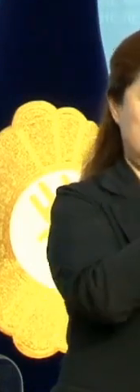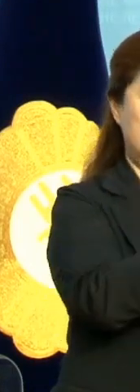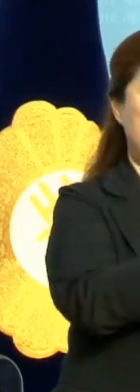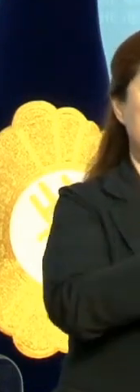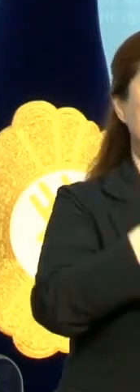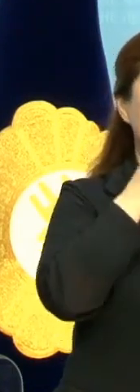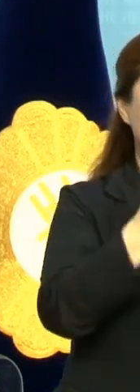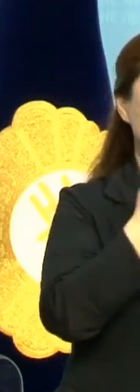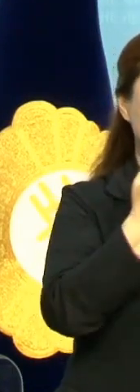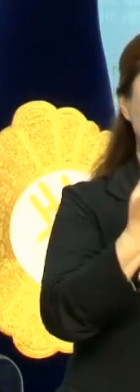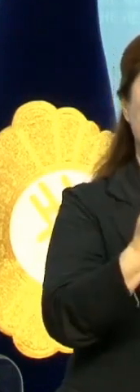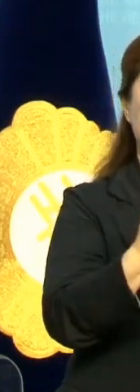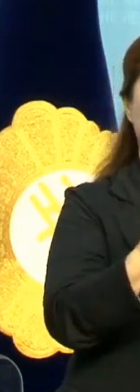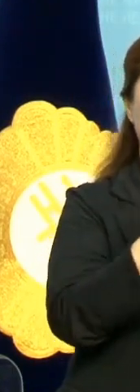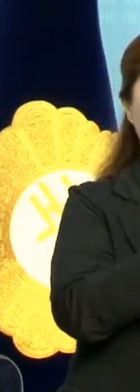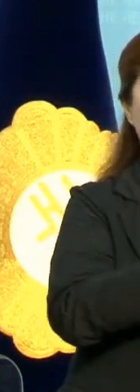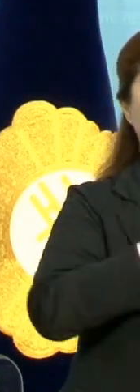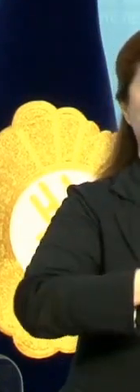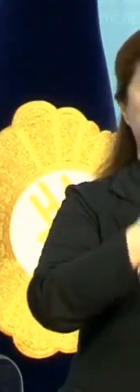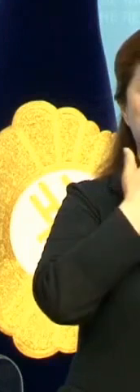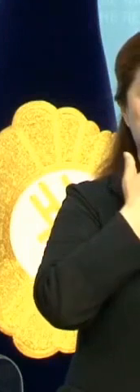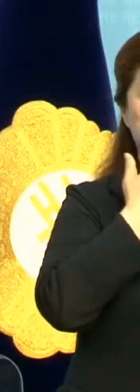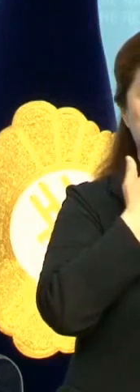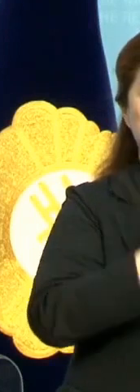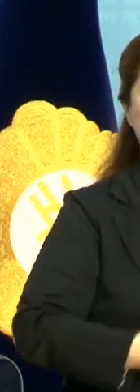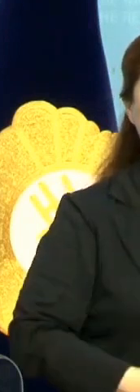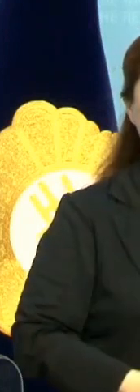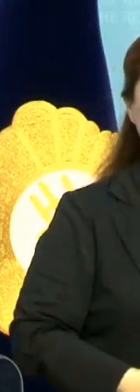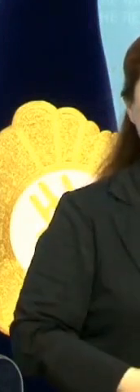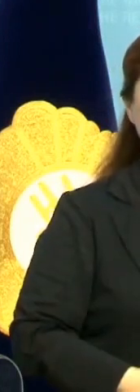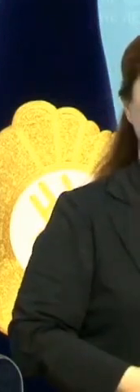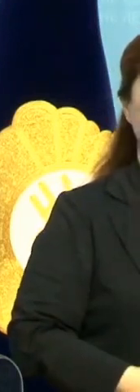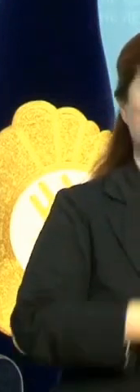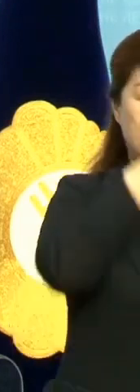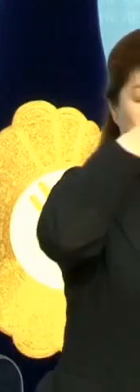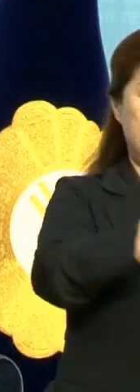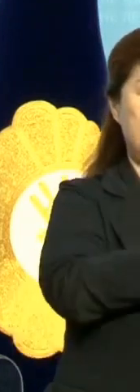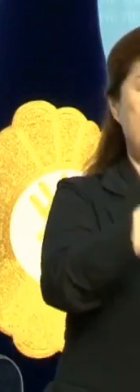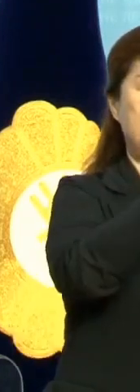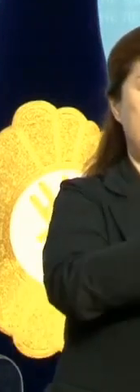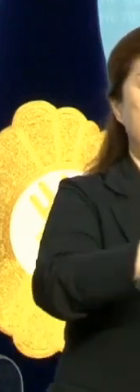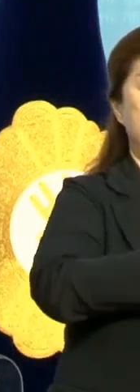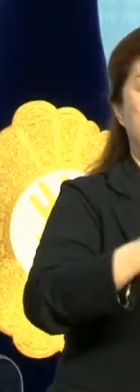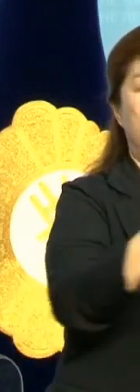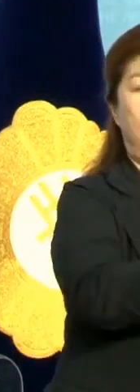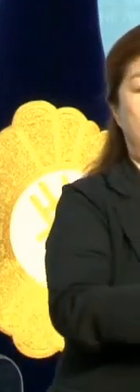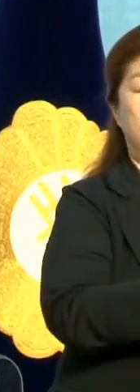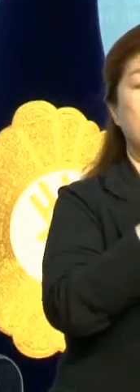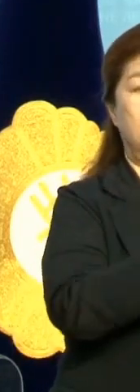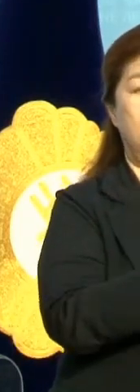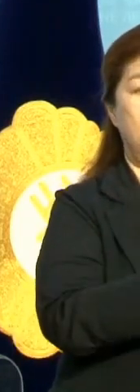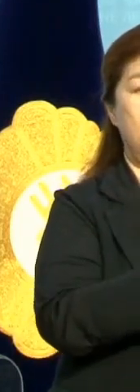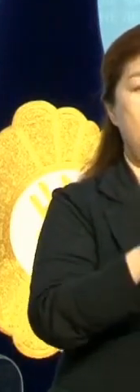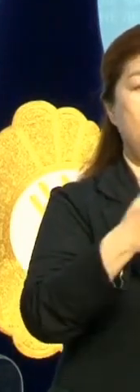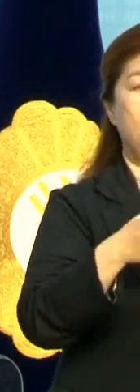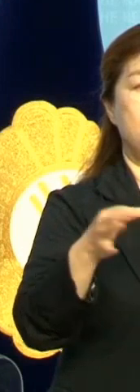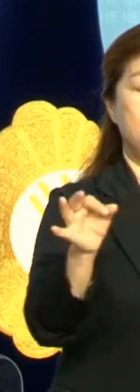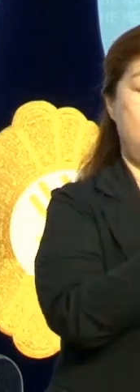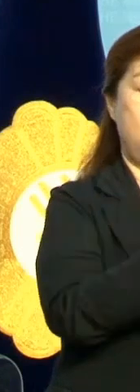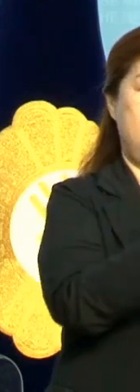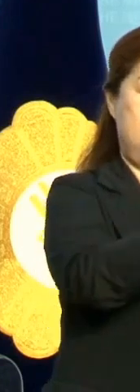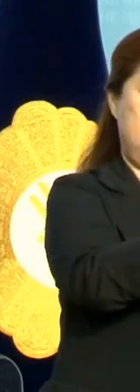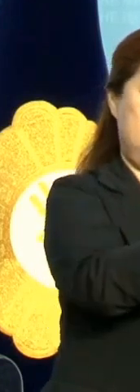것인지 여전히 의문입니다. 저는 예산결산위원회 회의에서 국민연금이 작성한